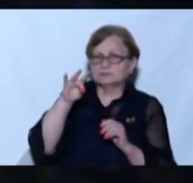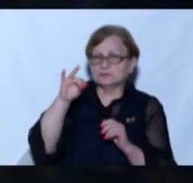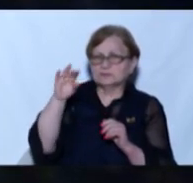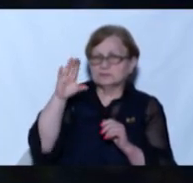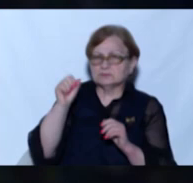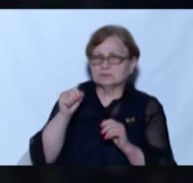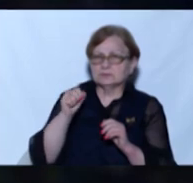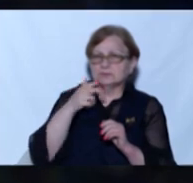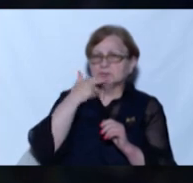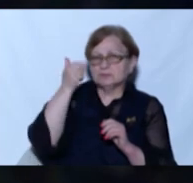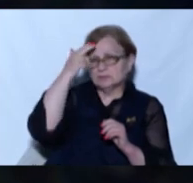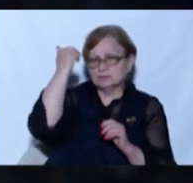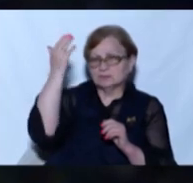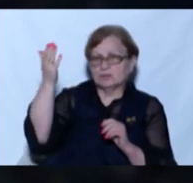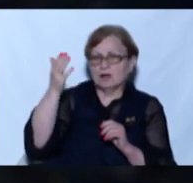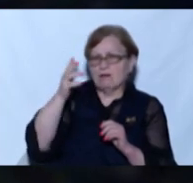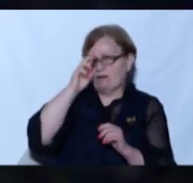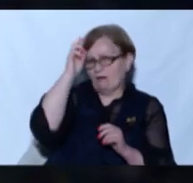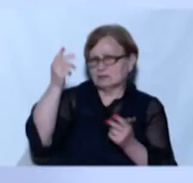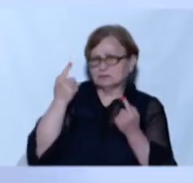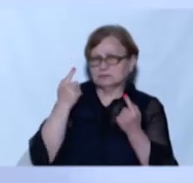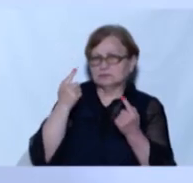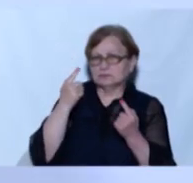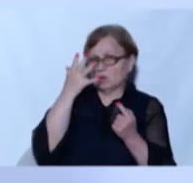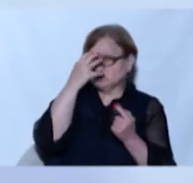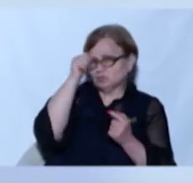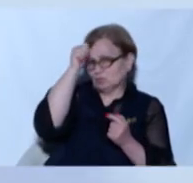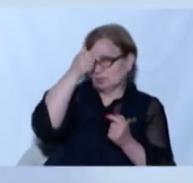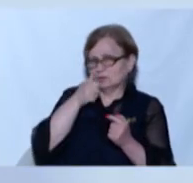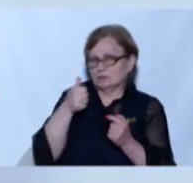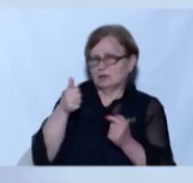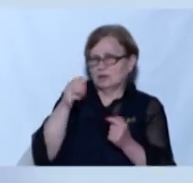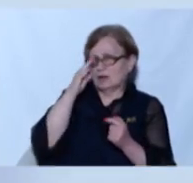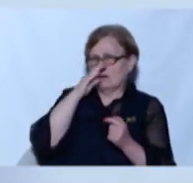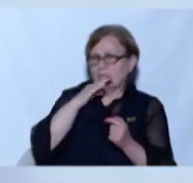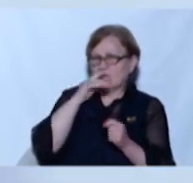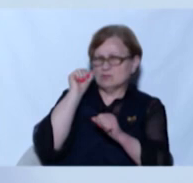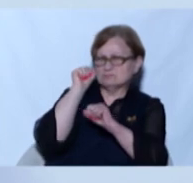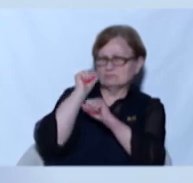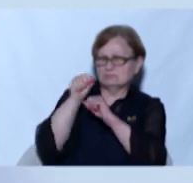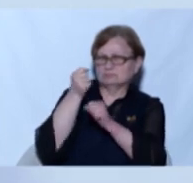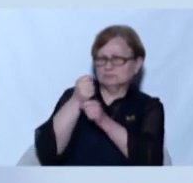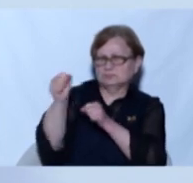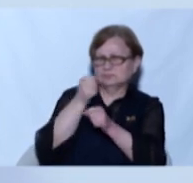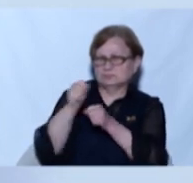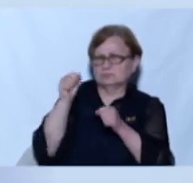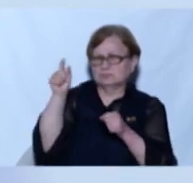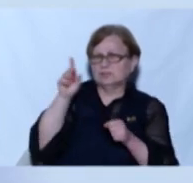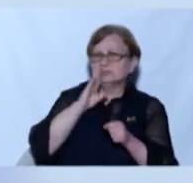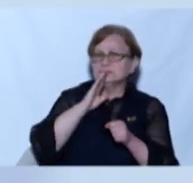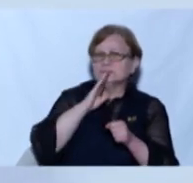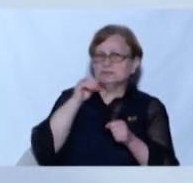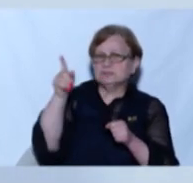ჩენჩის, იტალიელი არისტოკრატის პორტრეტი, რომელსაც მოძალადე მამა ყავდა სხვათა შორის და ბეატრისამ